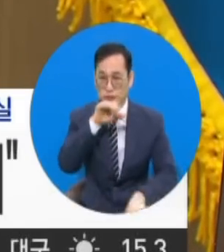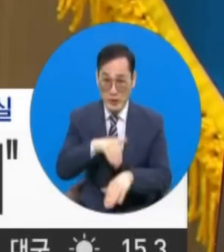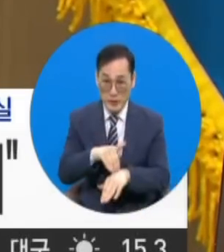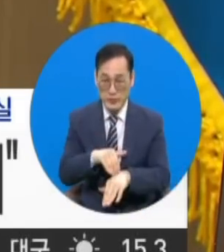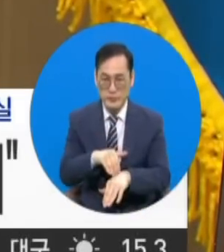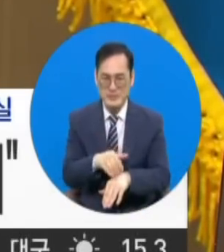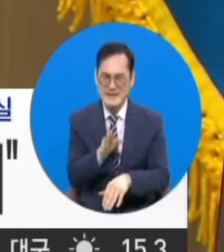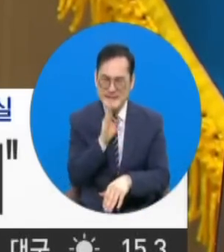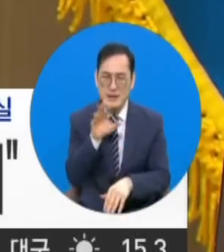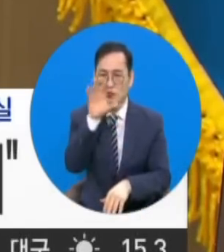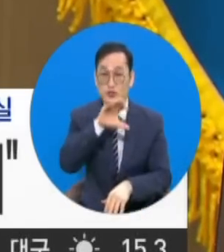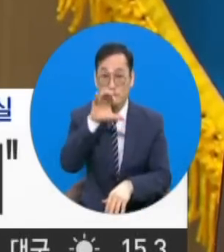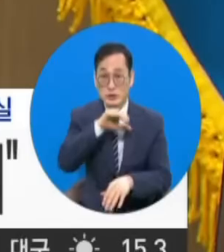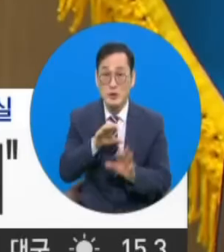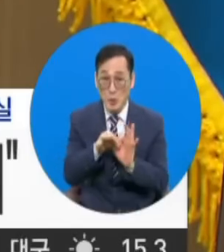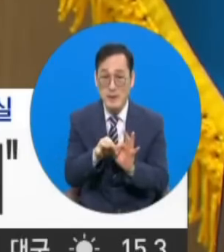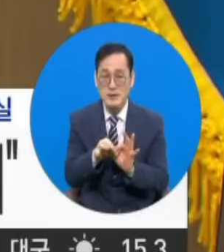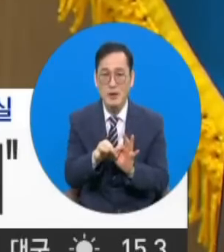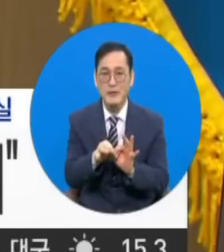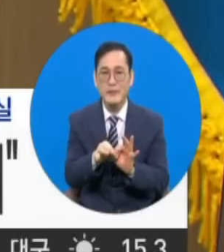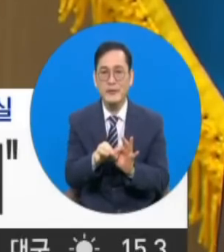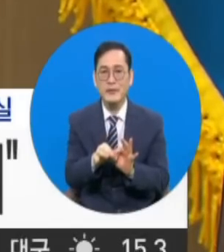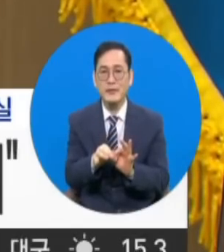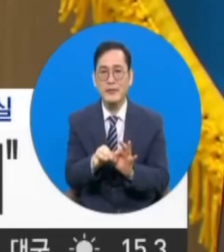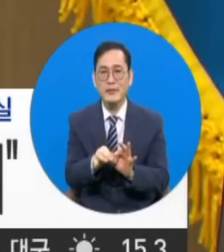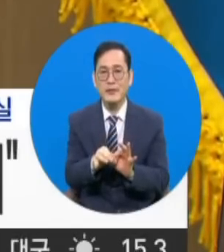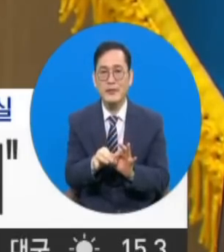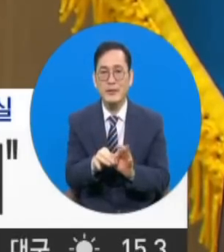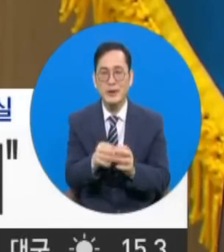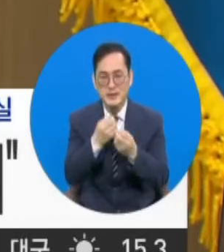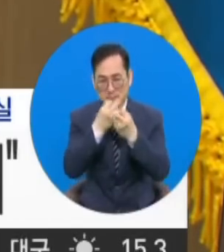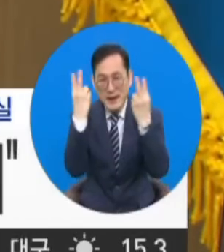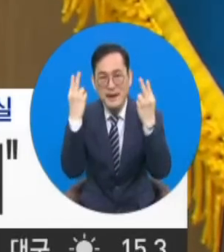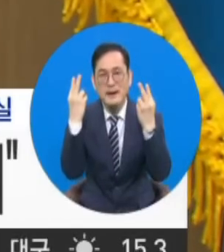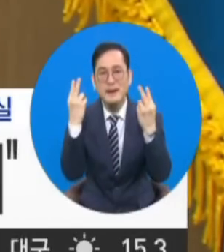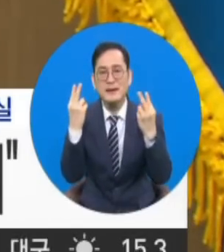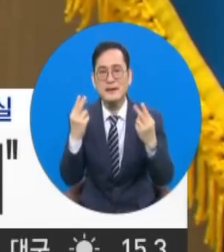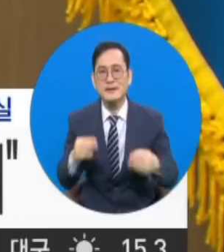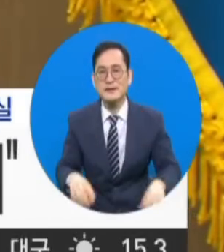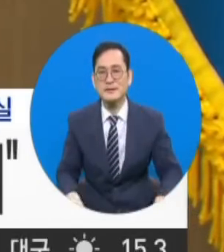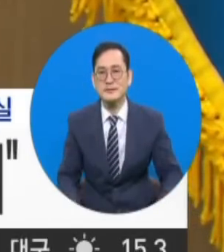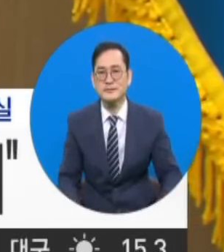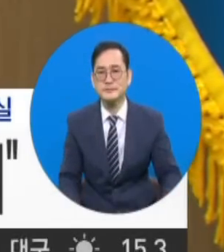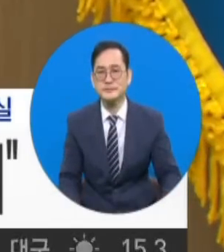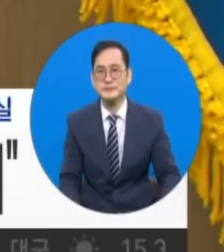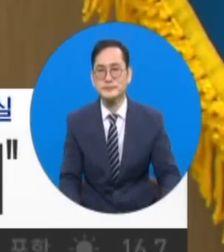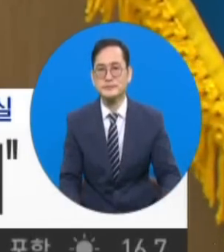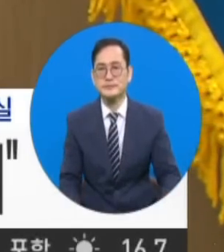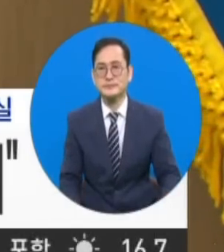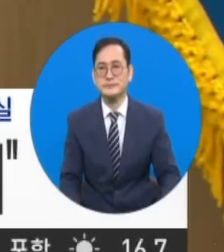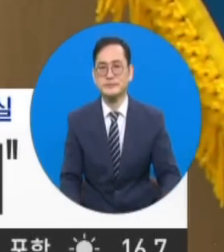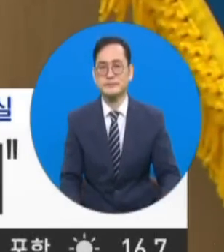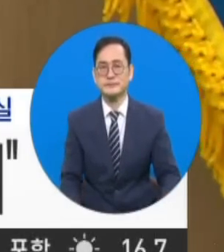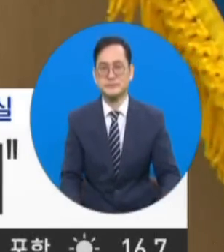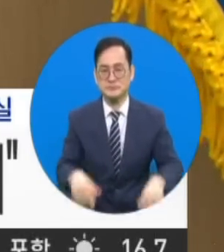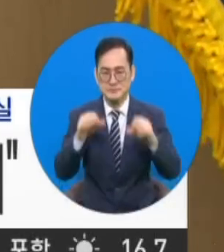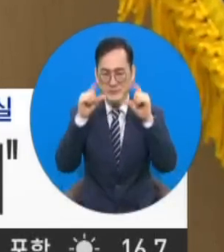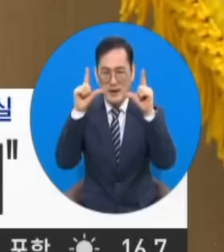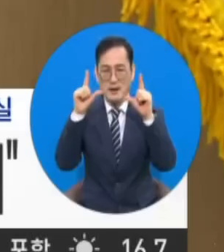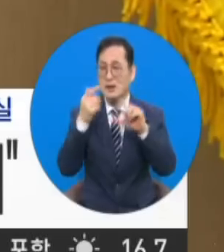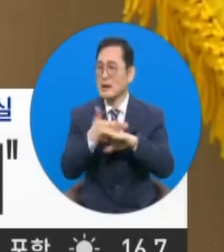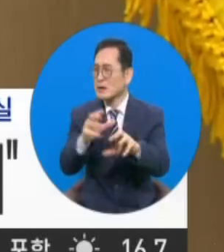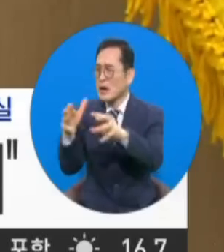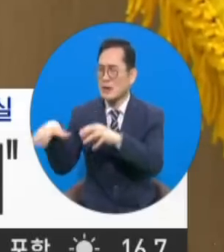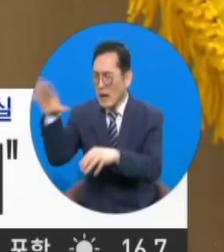훈련으로 실제 상황에 대처하는 민방위 훈련을 세계 많은 나라가 실전처럼 실실하고